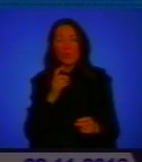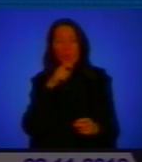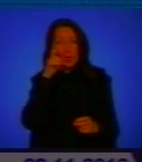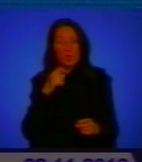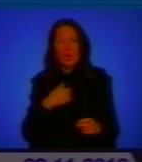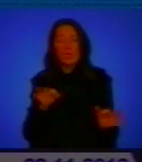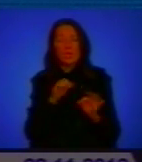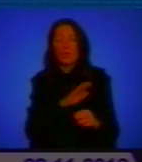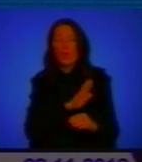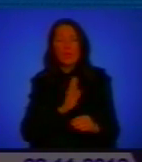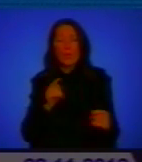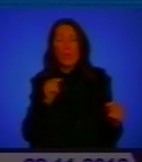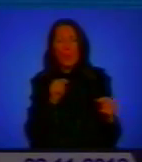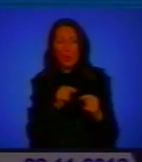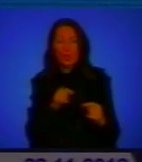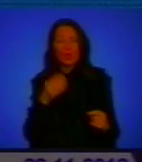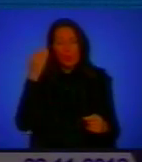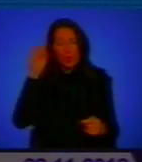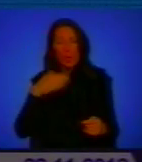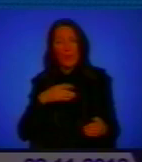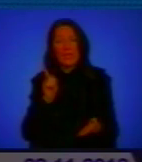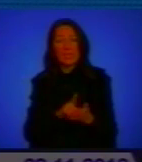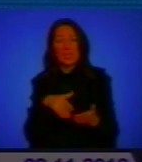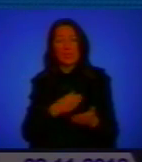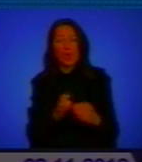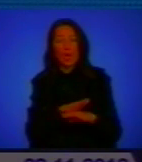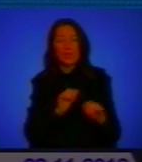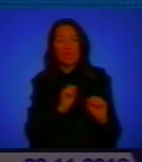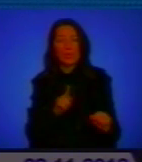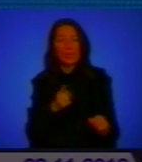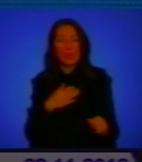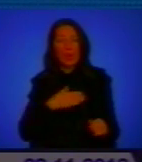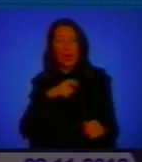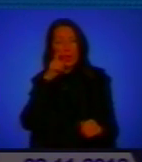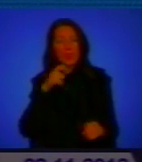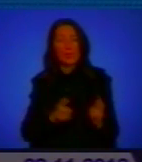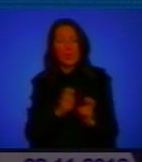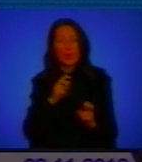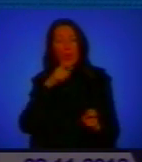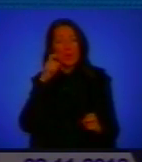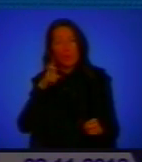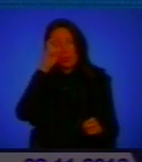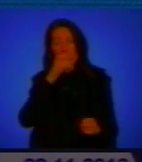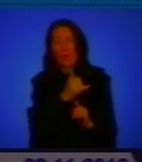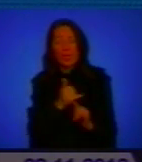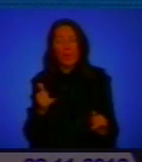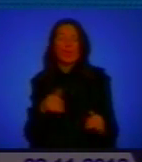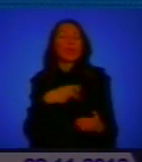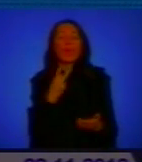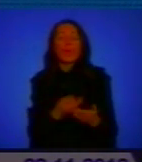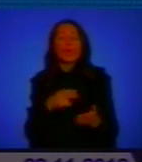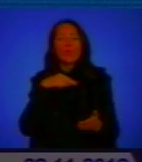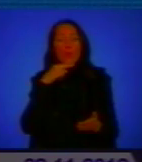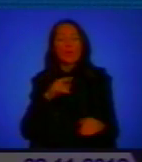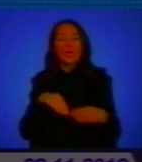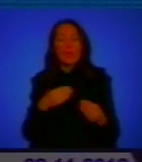конце концов мы должны свой рынок защищать. Почему мы, как украинские предприятия, как украинское государство, не можем обратить это внимание и